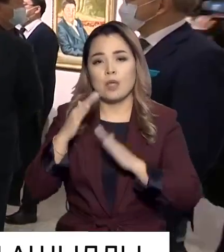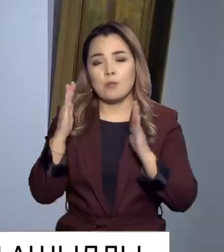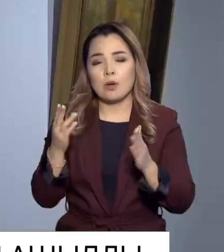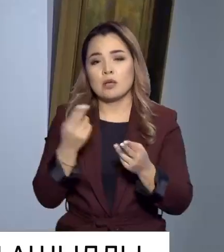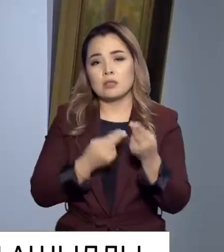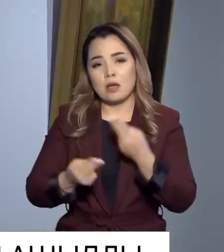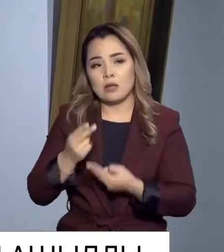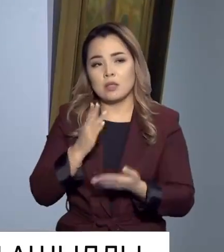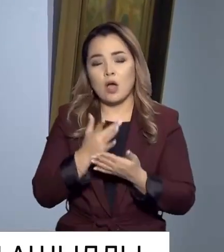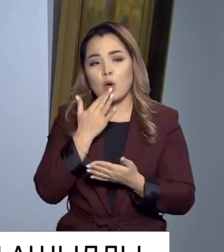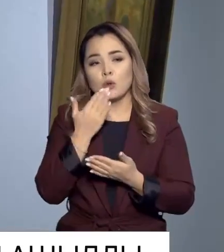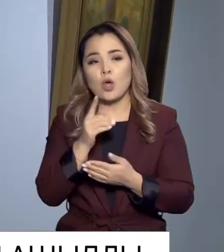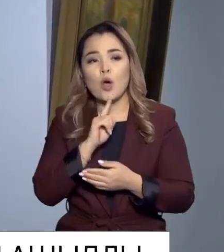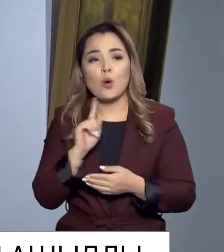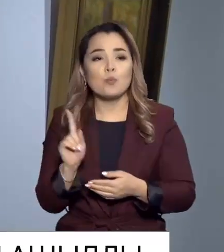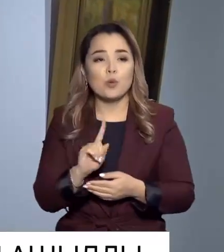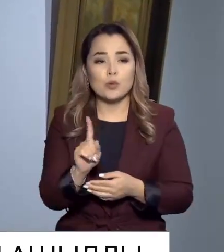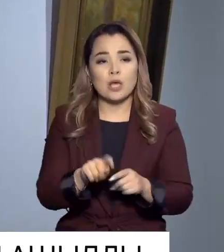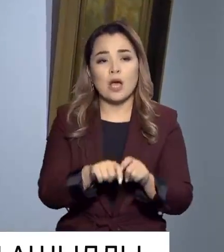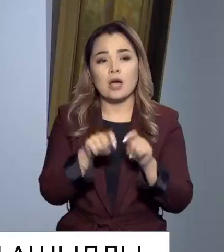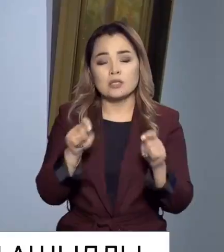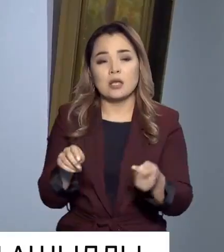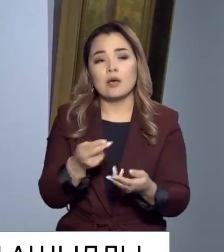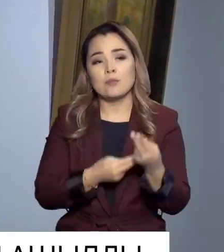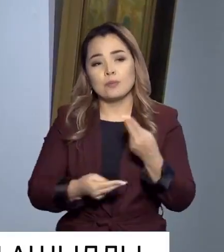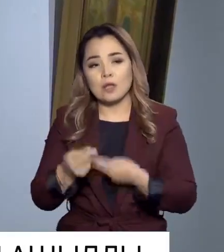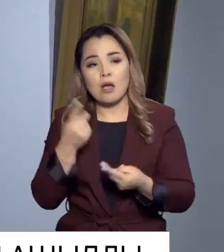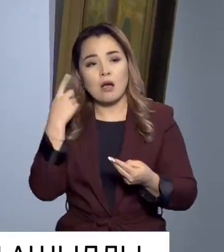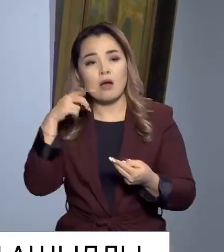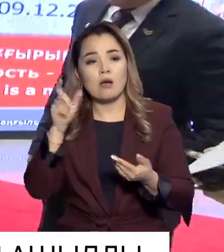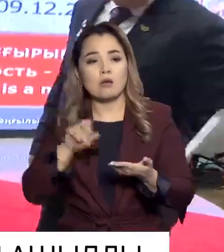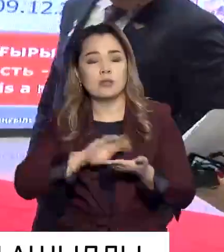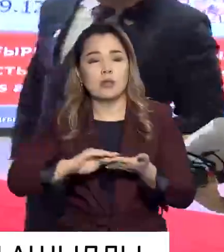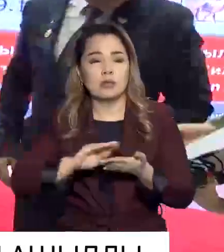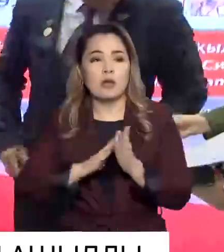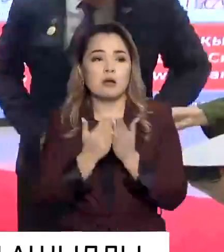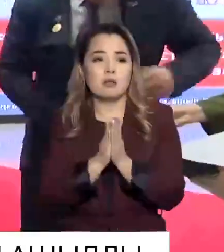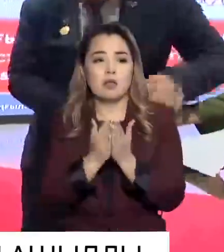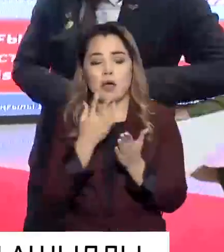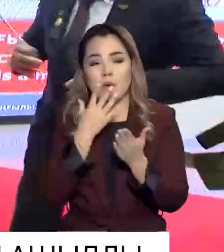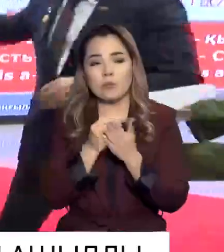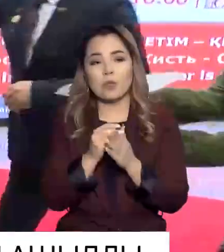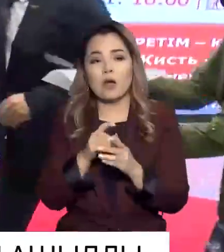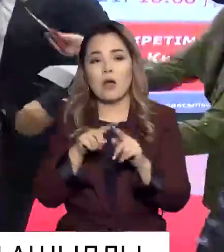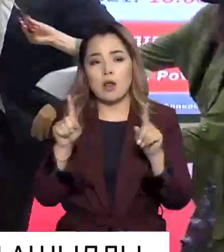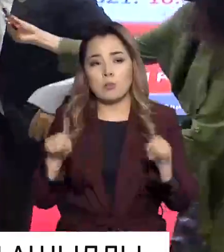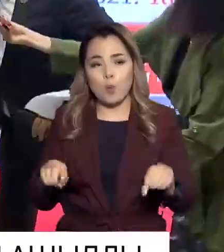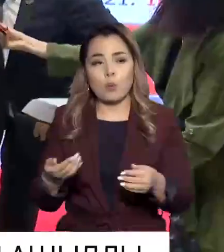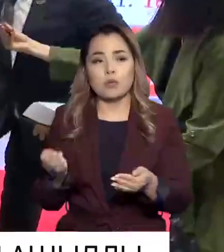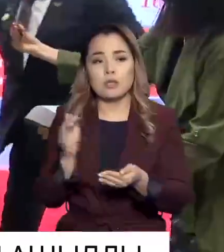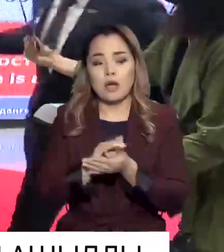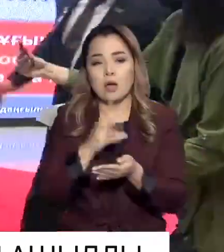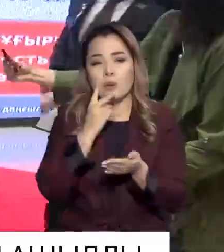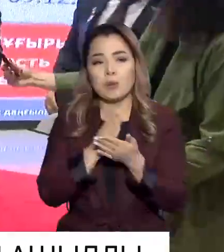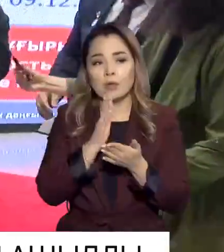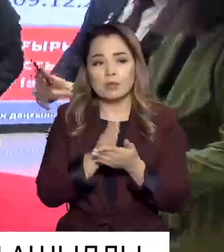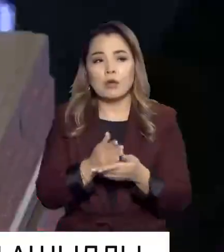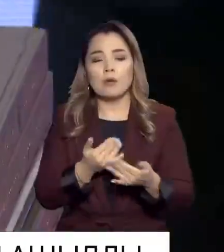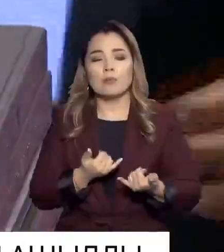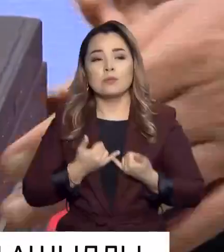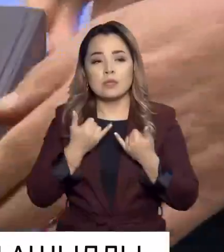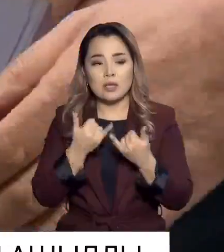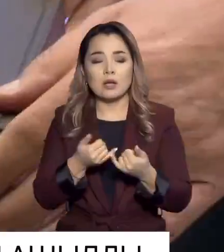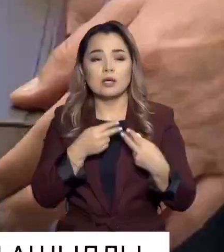бар. Ұлттық музейде өткен шара аясында қылқалам шеберінің авторлық кітап альбомының таныстырылымы өтті. Туындыға суретшінің еңбектері